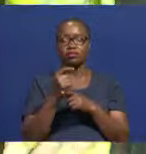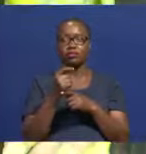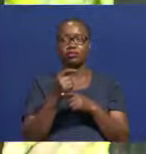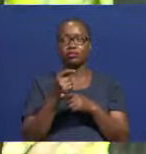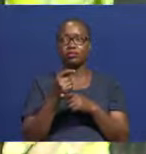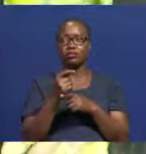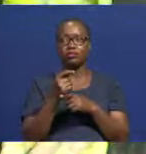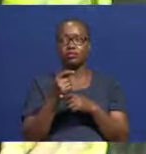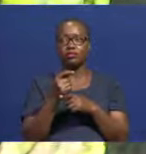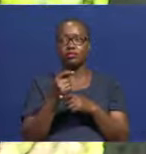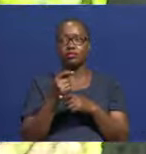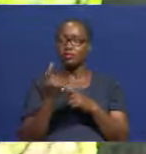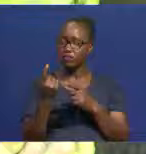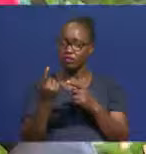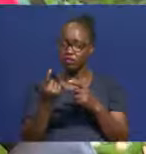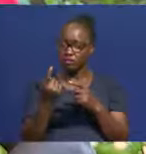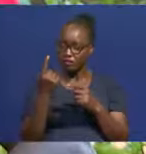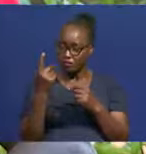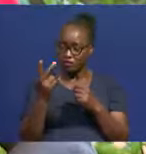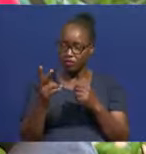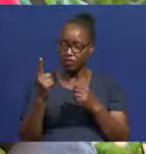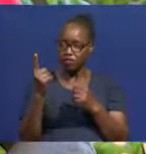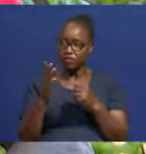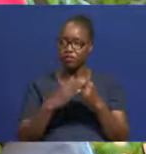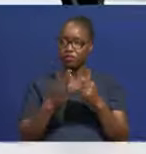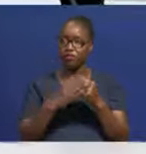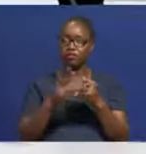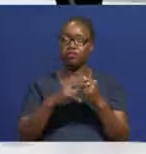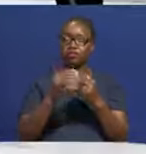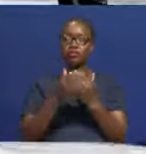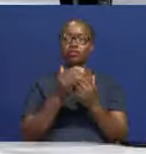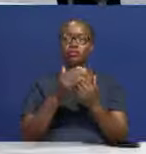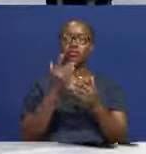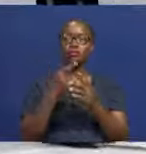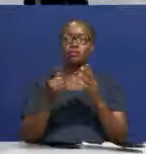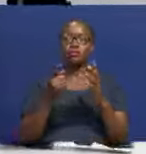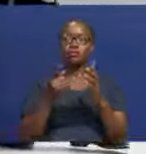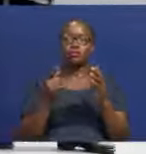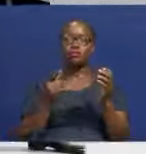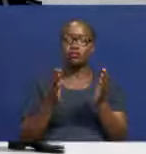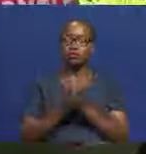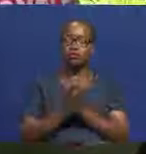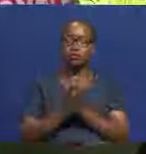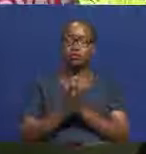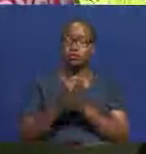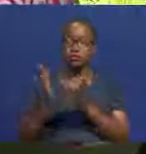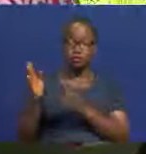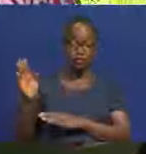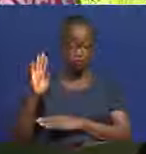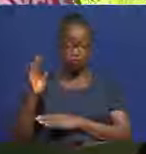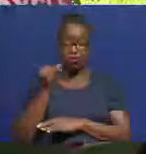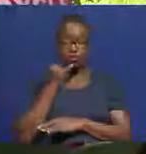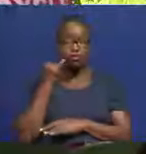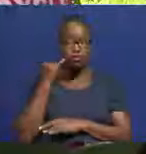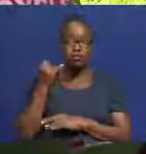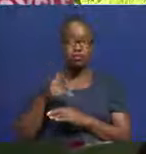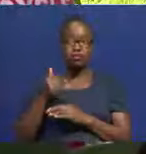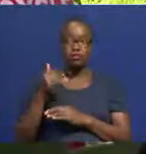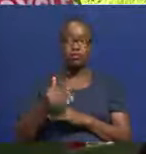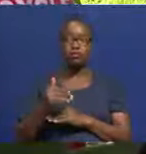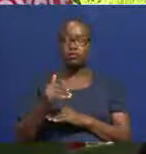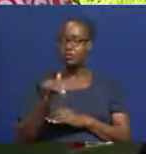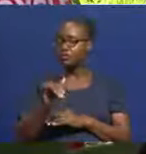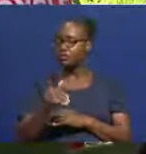3 care, 1 care na 7 care. Huko ndio tulifanya training, lakini passing out parade tulifanyia Nakuru. Baada ya training mimi nilibaki